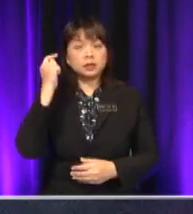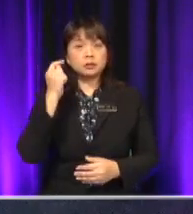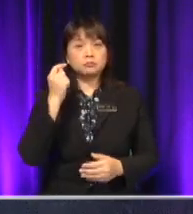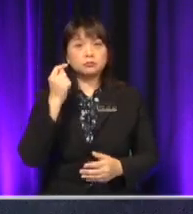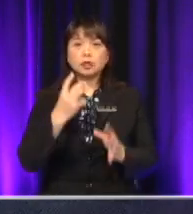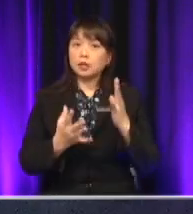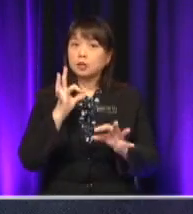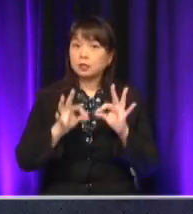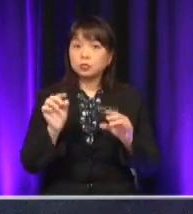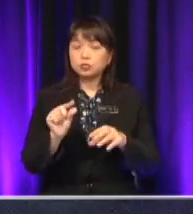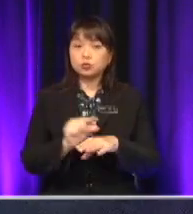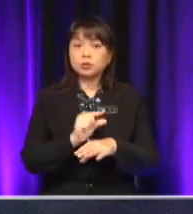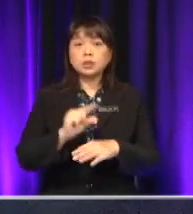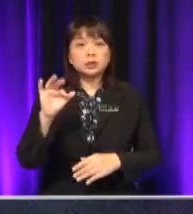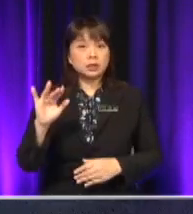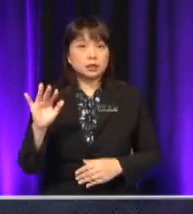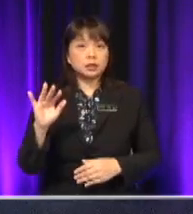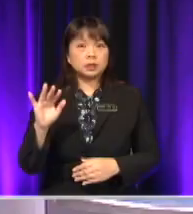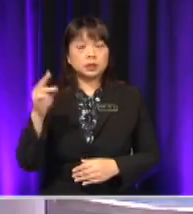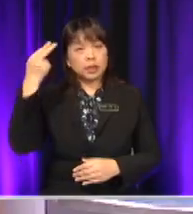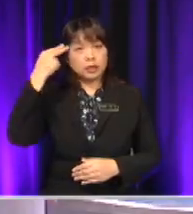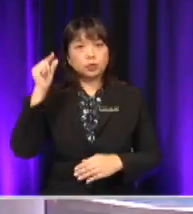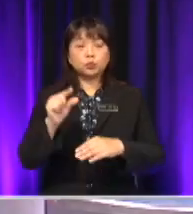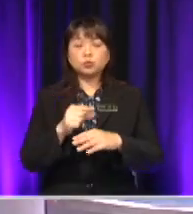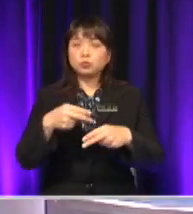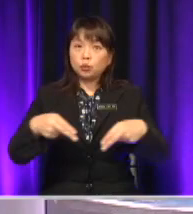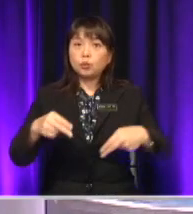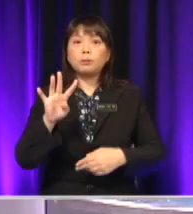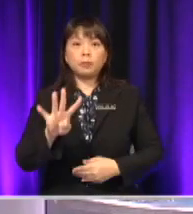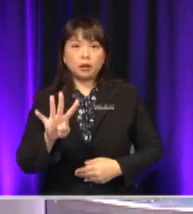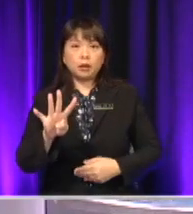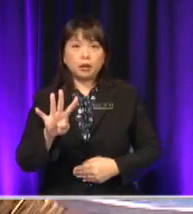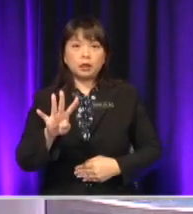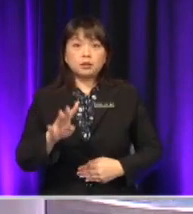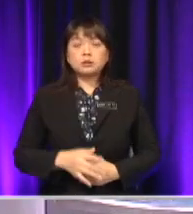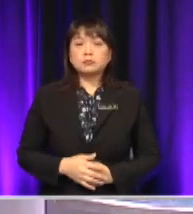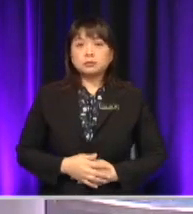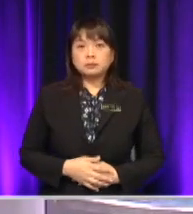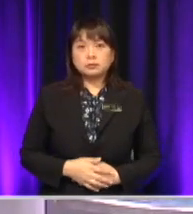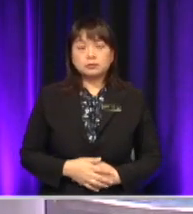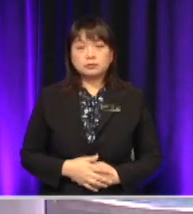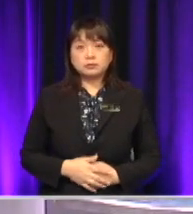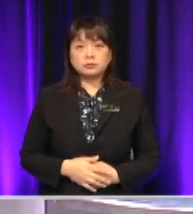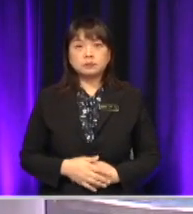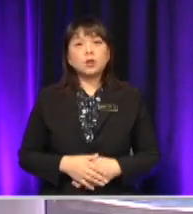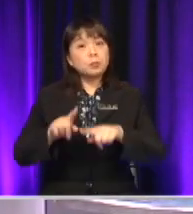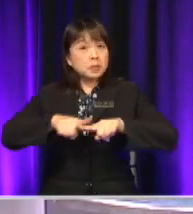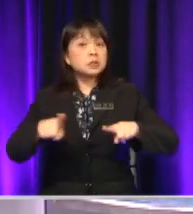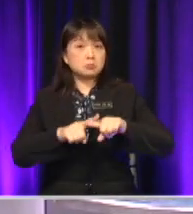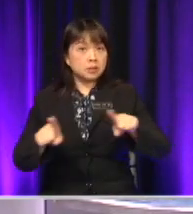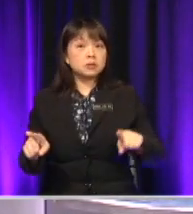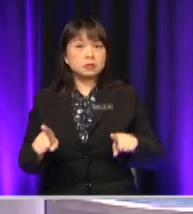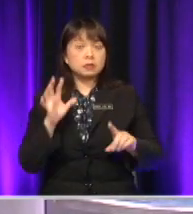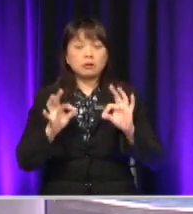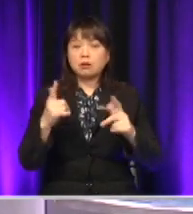Tak sama dah tu, cikgu. Kemudian, katakanlah Hanif ukur pakai jengkal, cikgu ukur pakai depa. Dah berbeza unit ukuran kita kan?